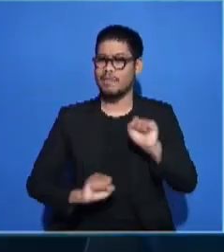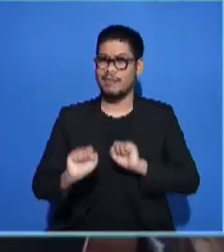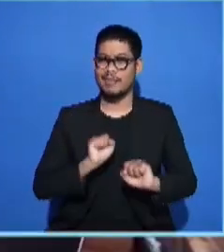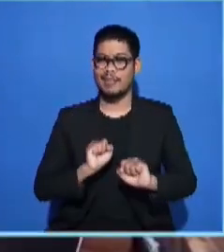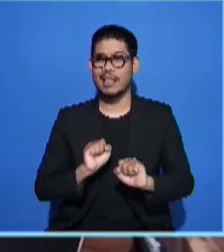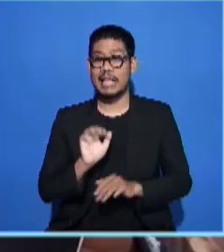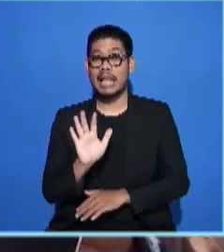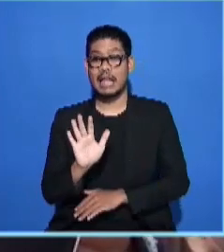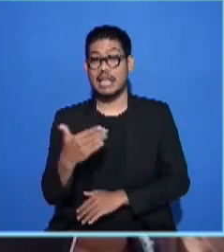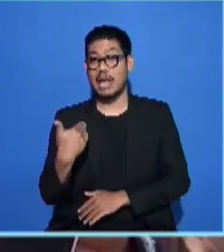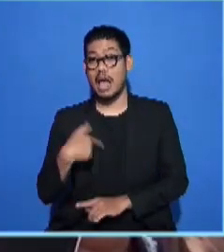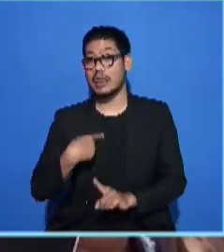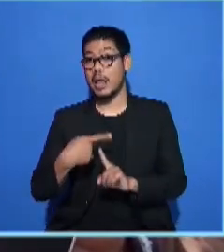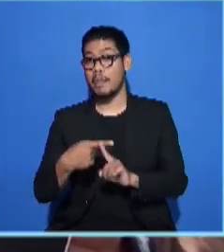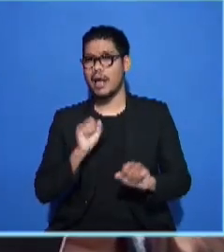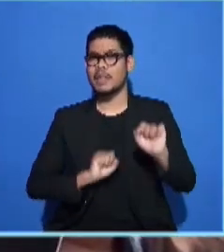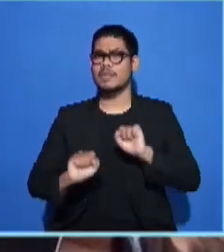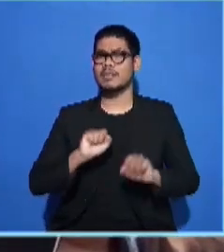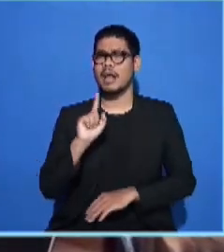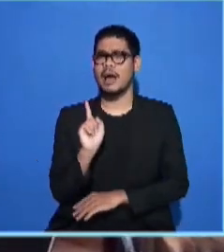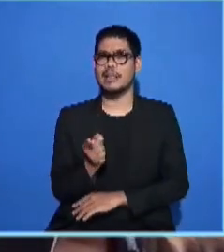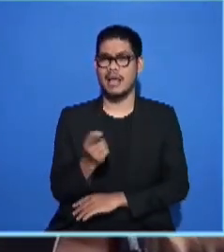sedikit tambahan adegan dalam